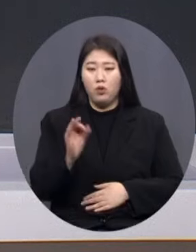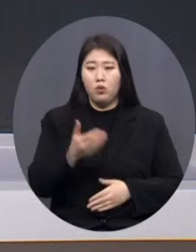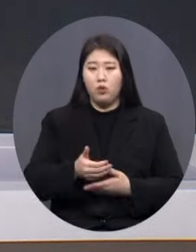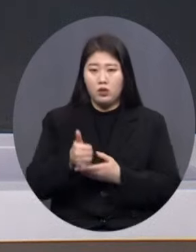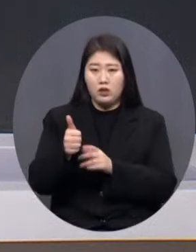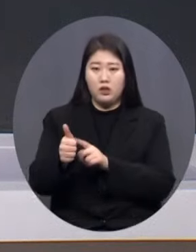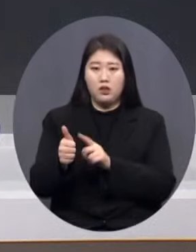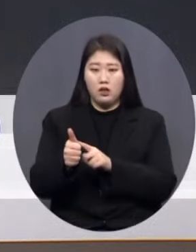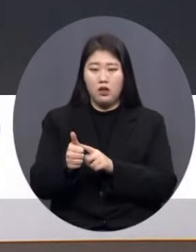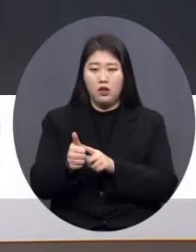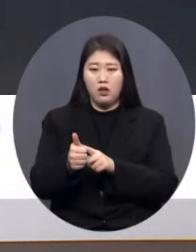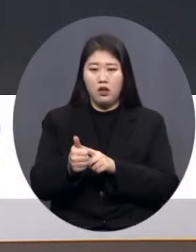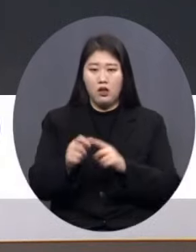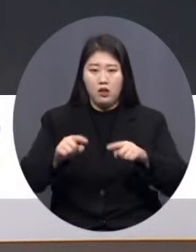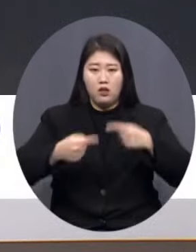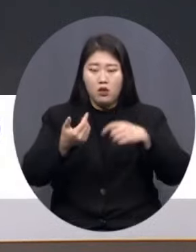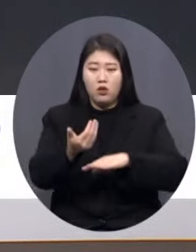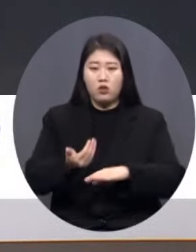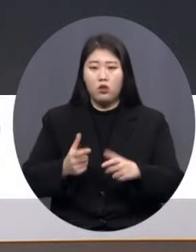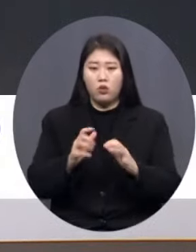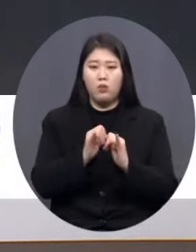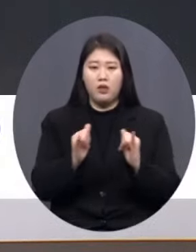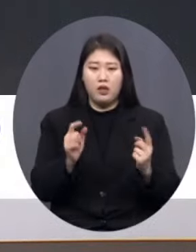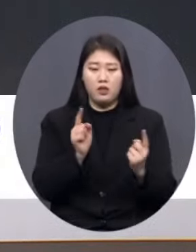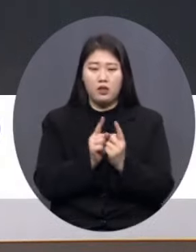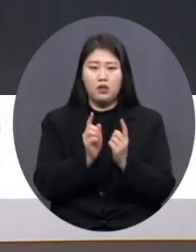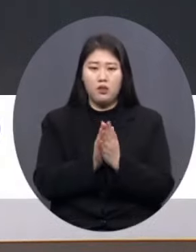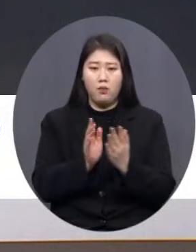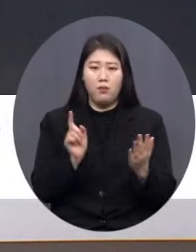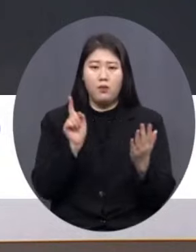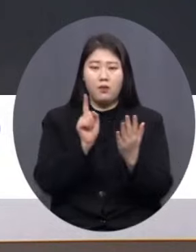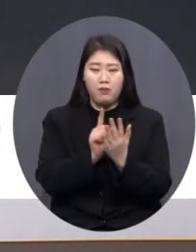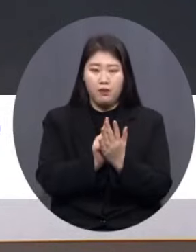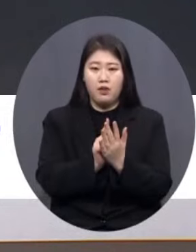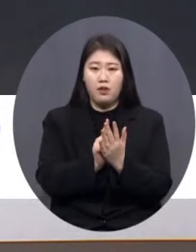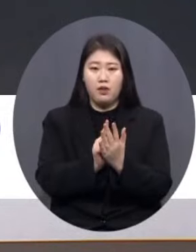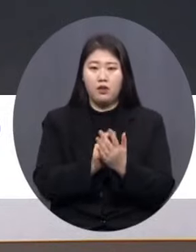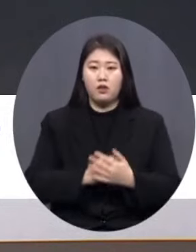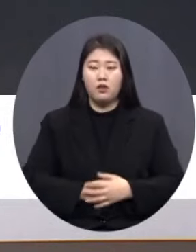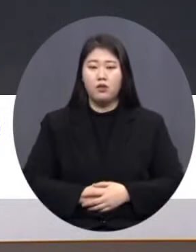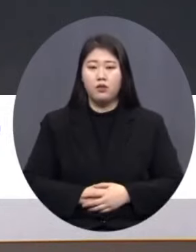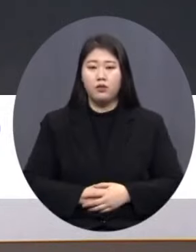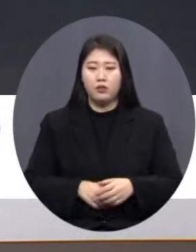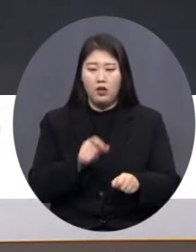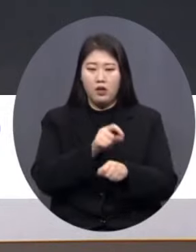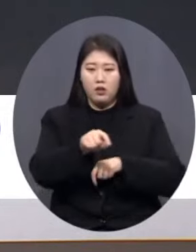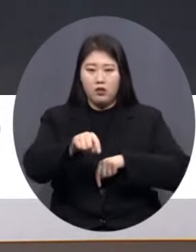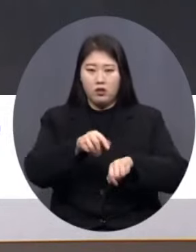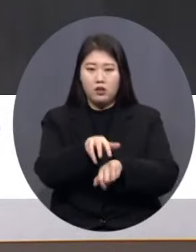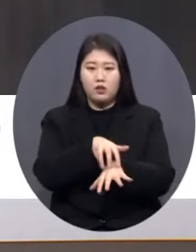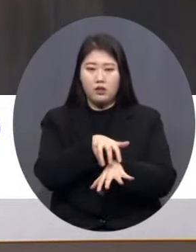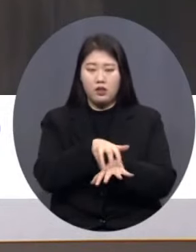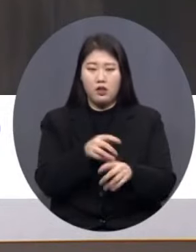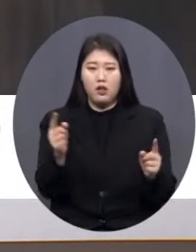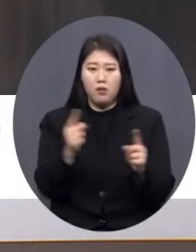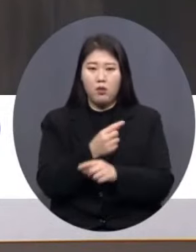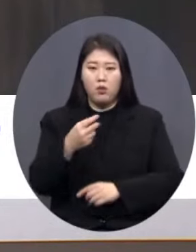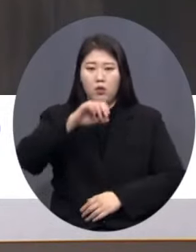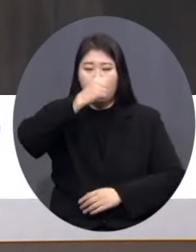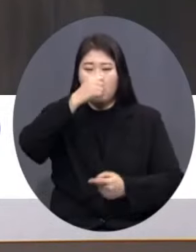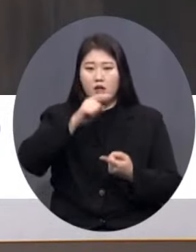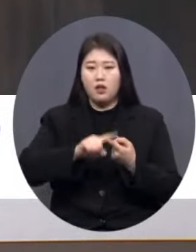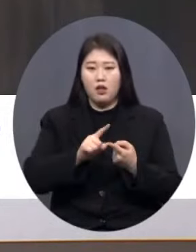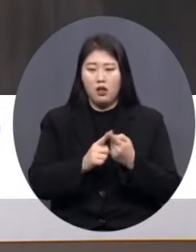오영훈 제주도지사가 설을 앞두고 도민들과 직접 대화하는 자리를 마련했는데요. 행정체제 개편과 예산에